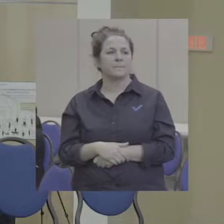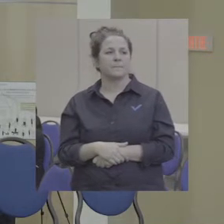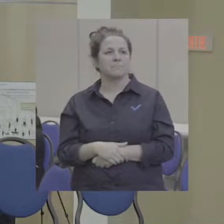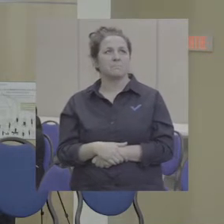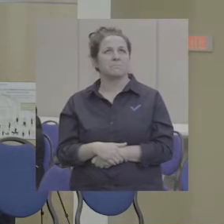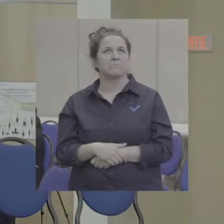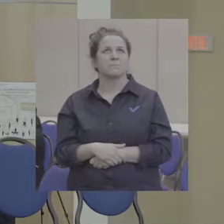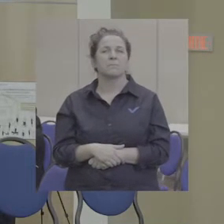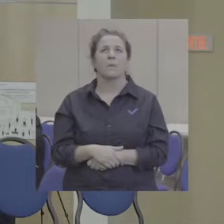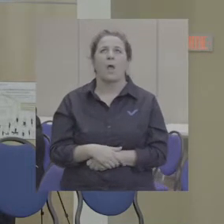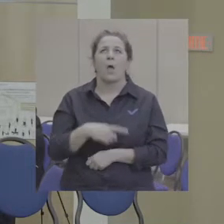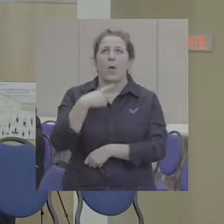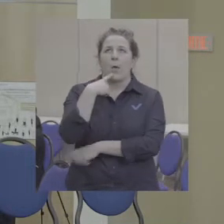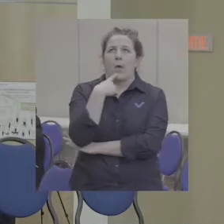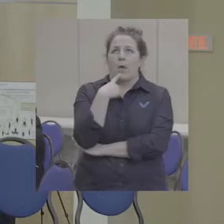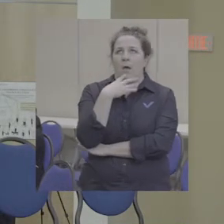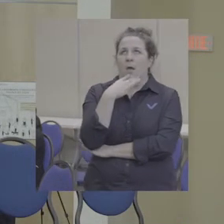En